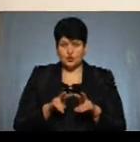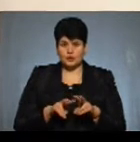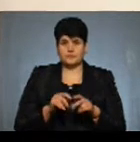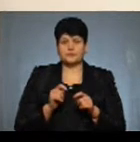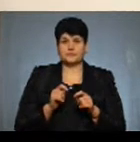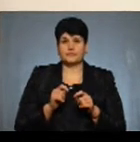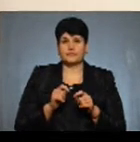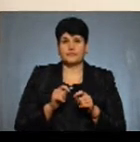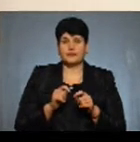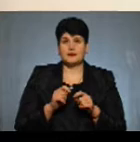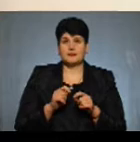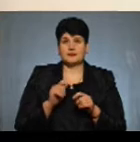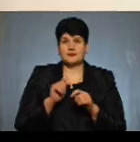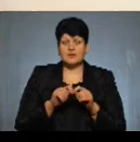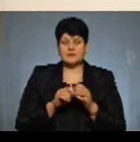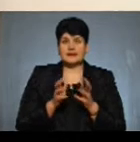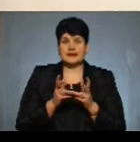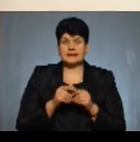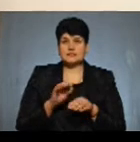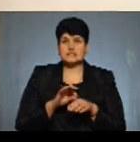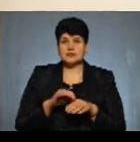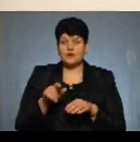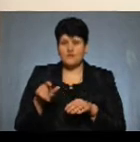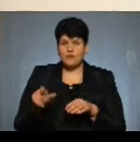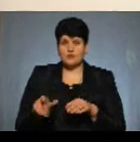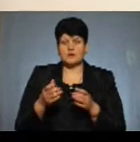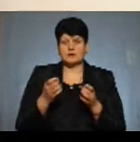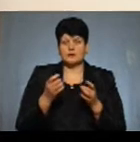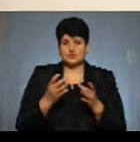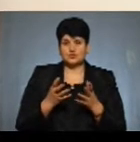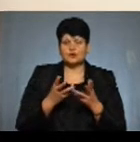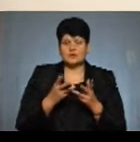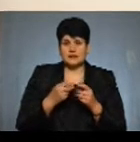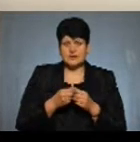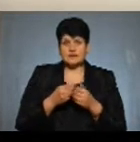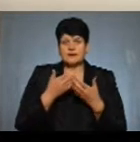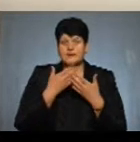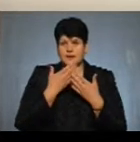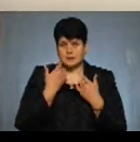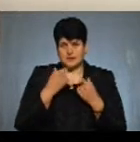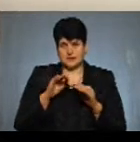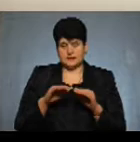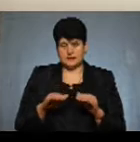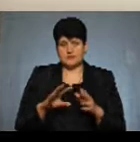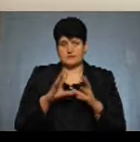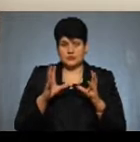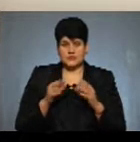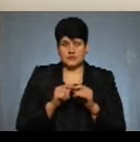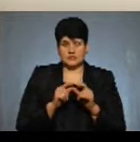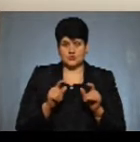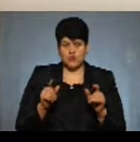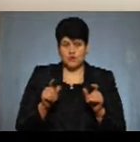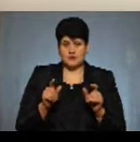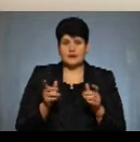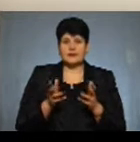ми відслідковуємо кількість захворілих, відслідковуємо, звичайно, кількість відсутніх дітей по загальноосвітніх